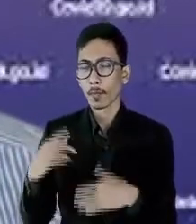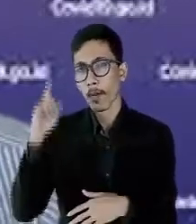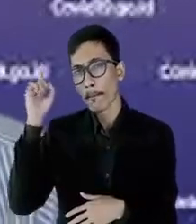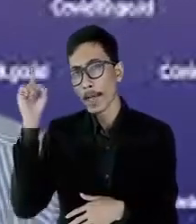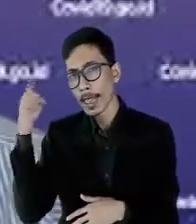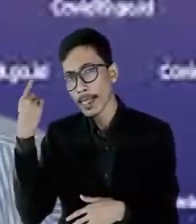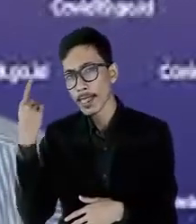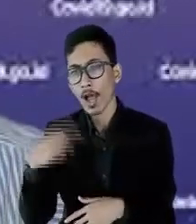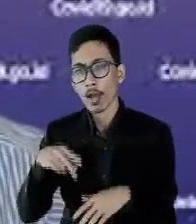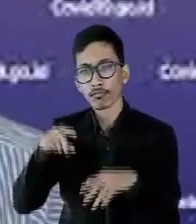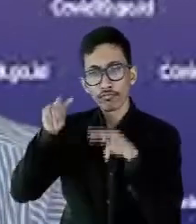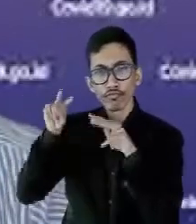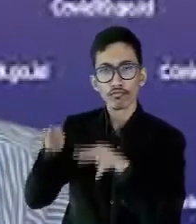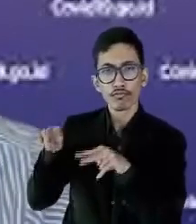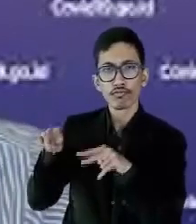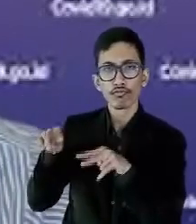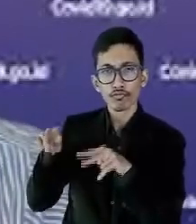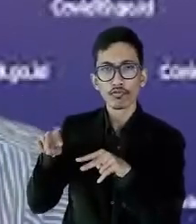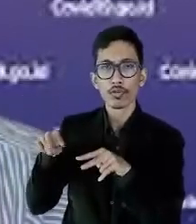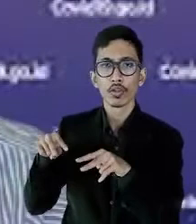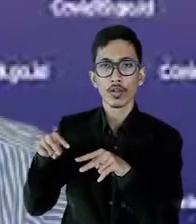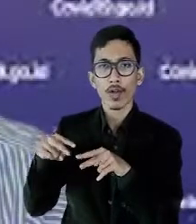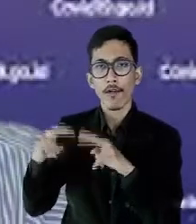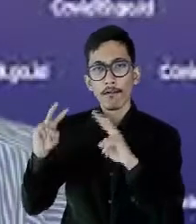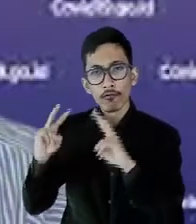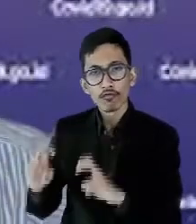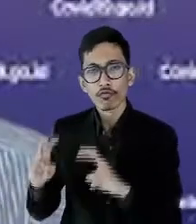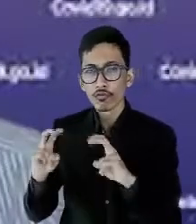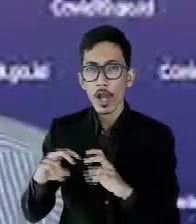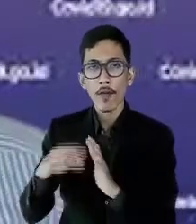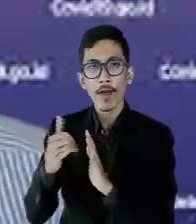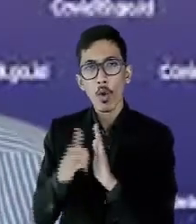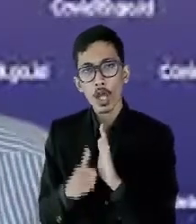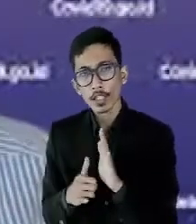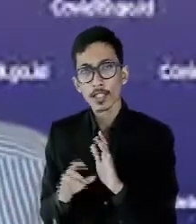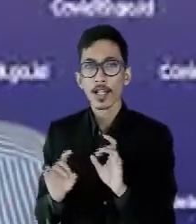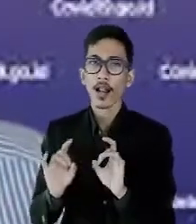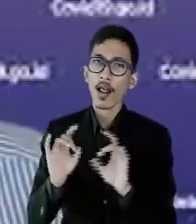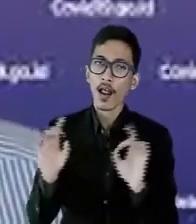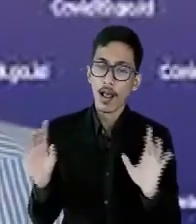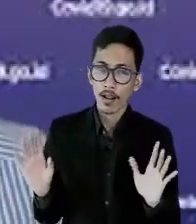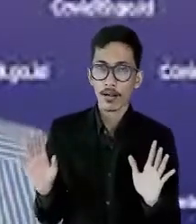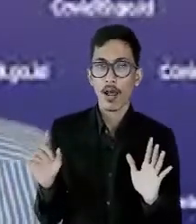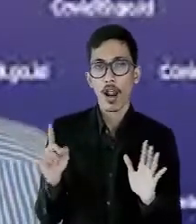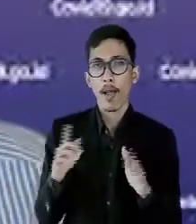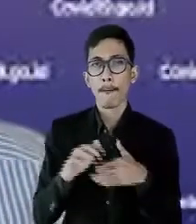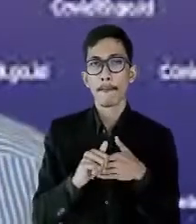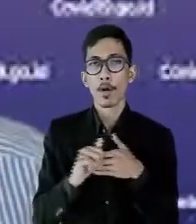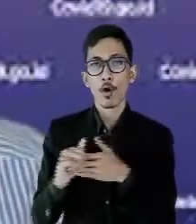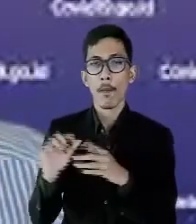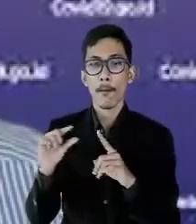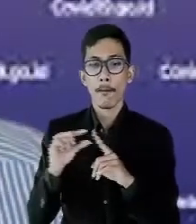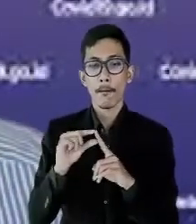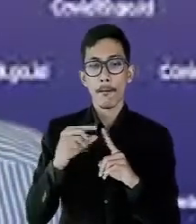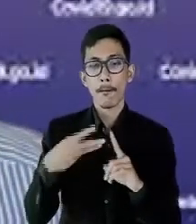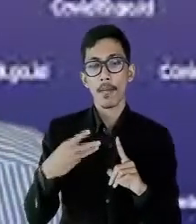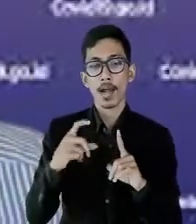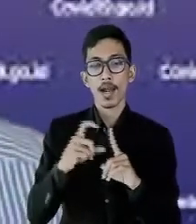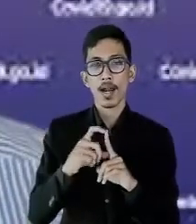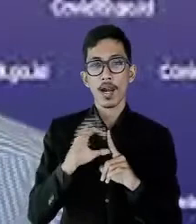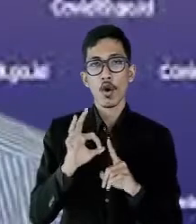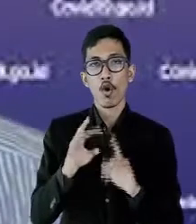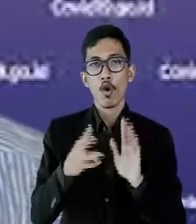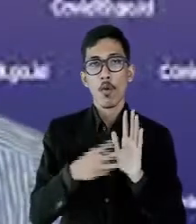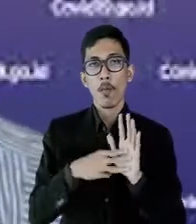pemerintah dan kemudian akan diberikan pedoman untuk penyelenggaraan event-event besar lainnya.